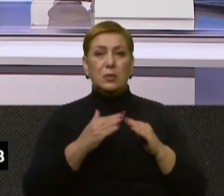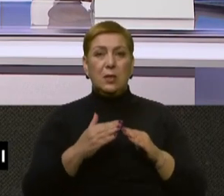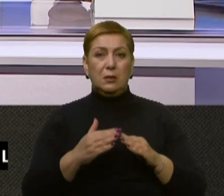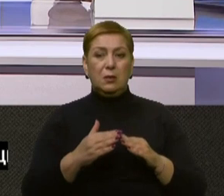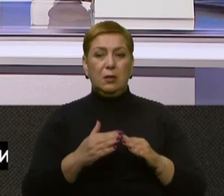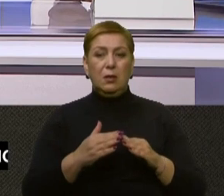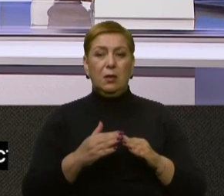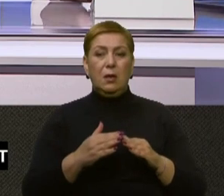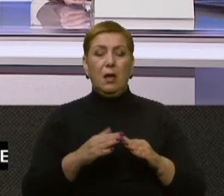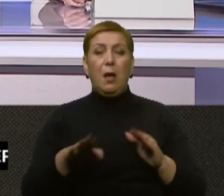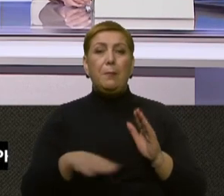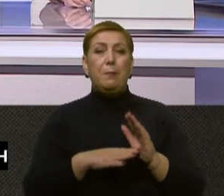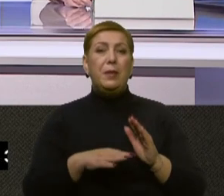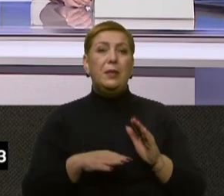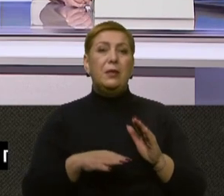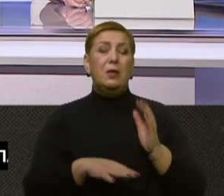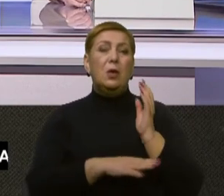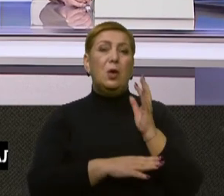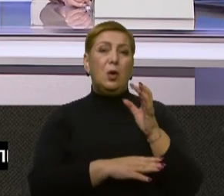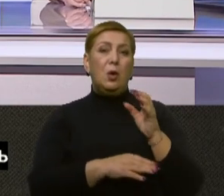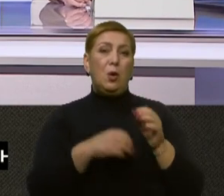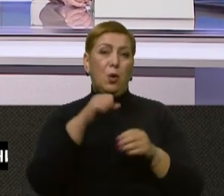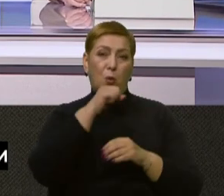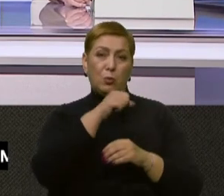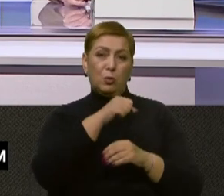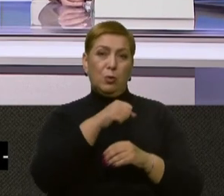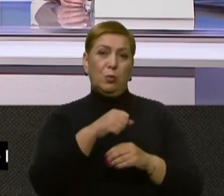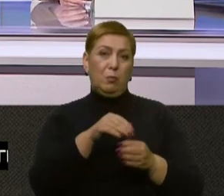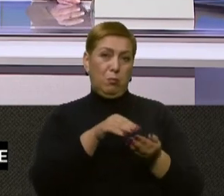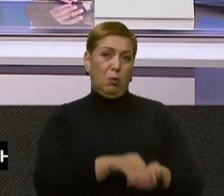за таке слово, під грушею поховали. І такі випадки, на жаль, є.